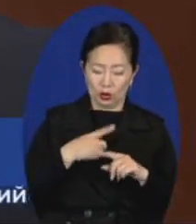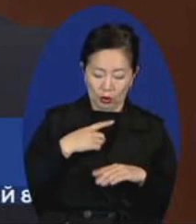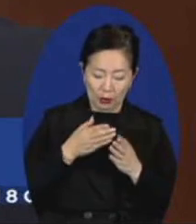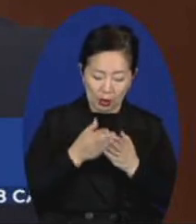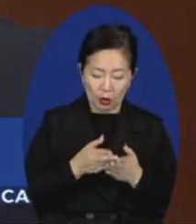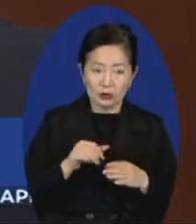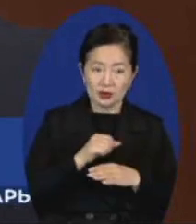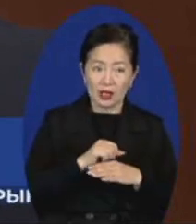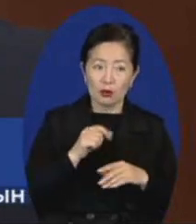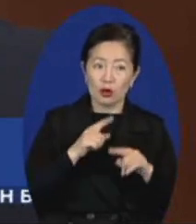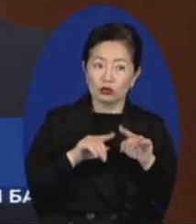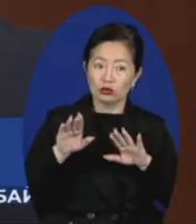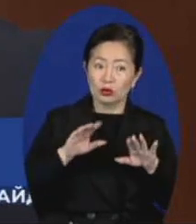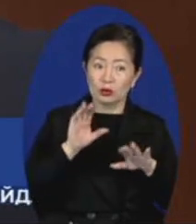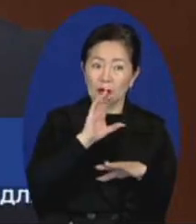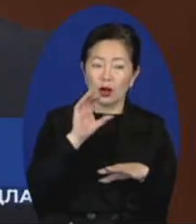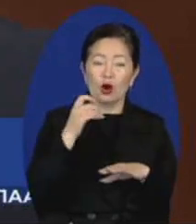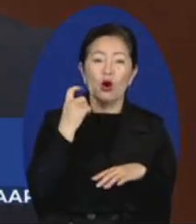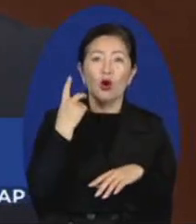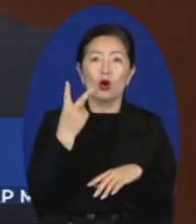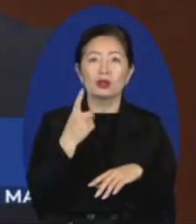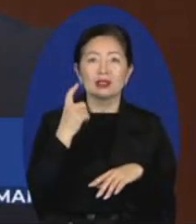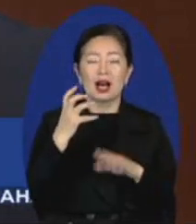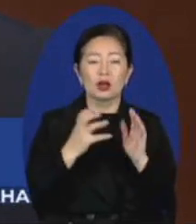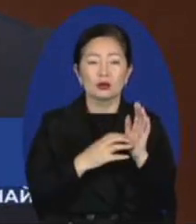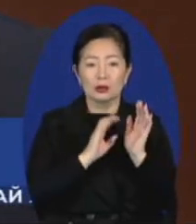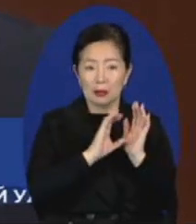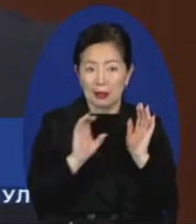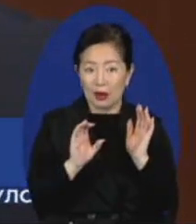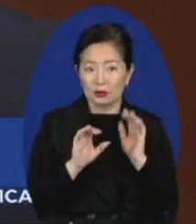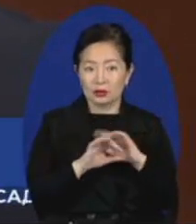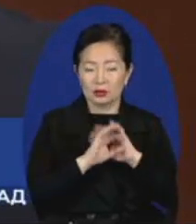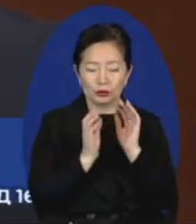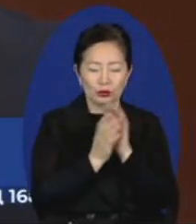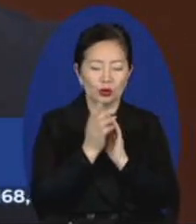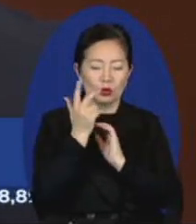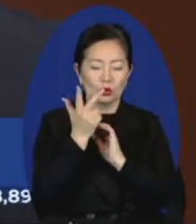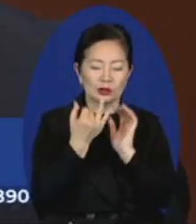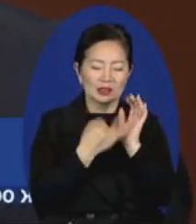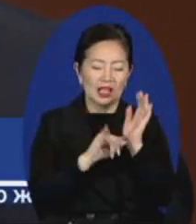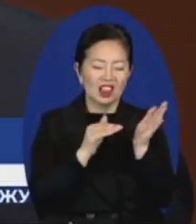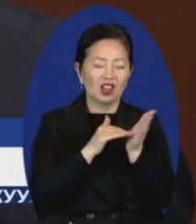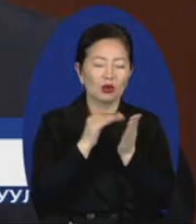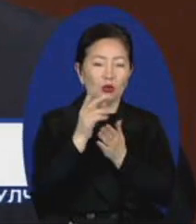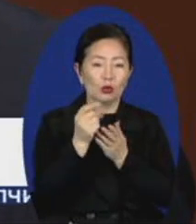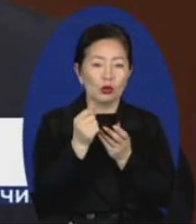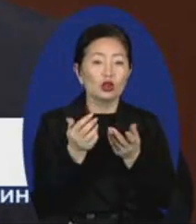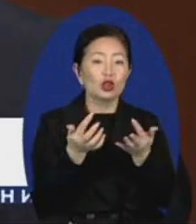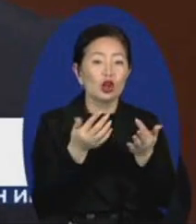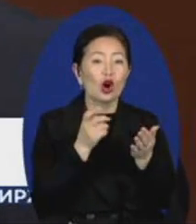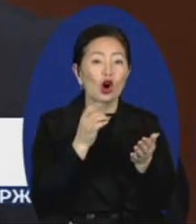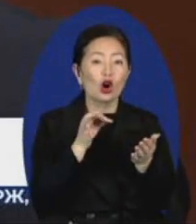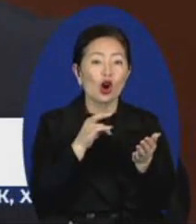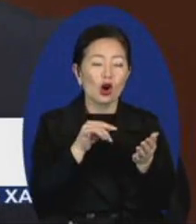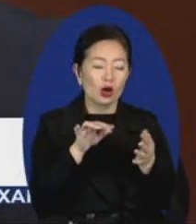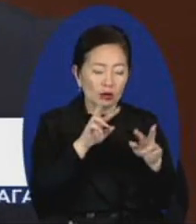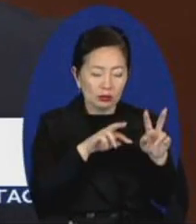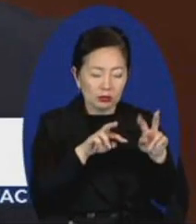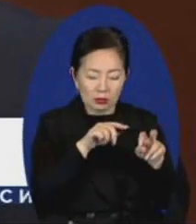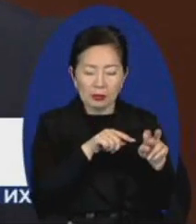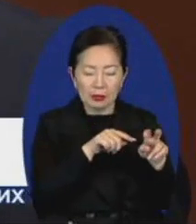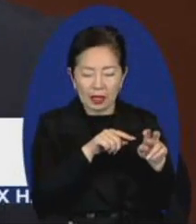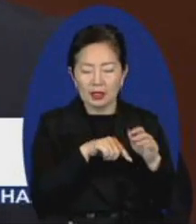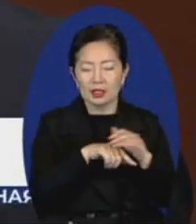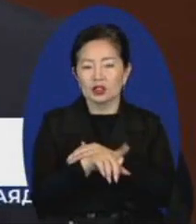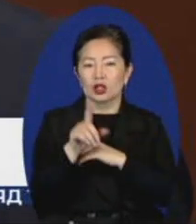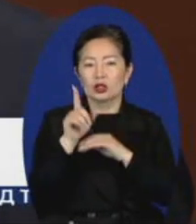өмчтэй байгууллагуудын бол 219 байгууллагын 370 гаруй тэрбум төгрөгийн хөрөнгө үнээс бол